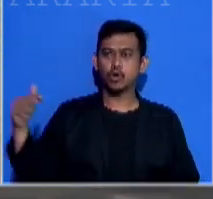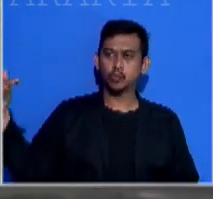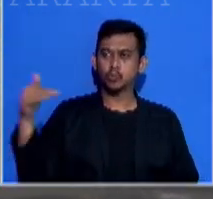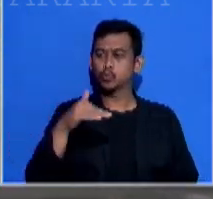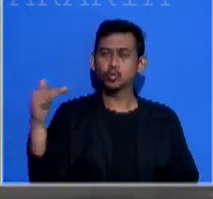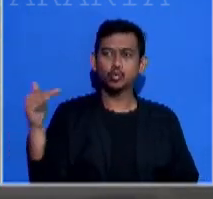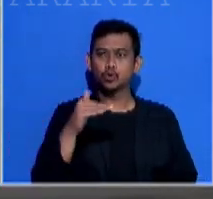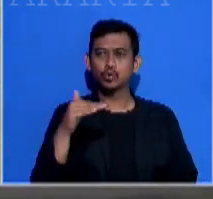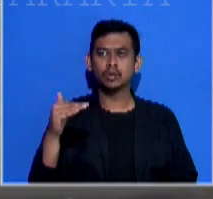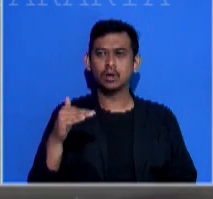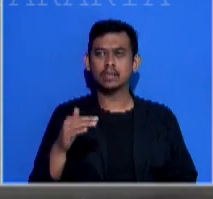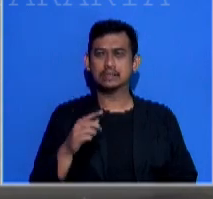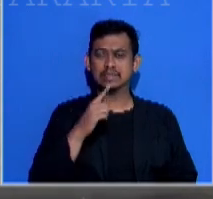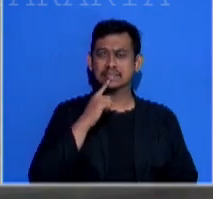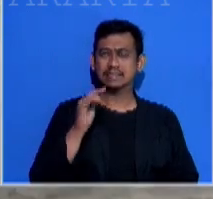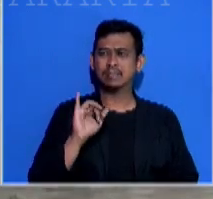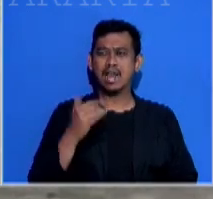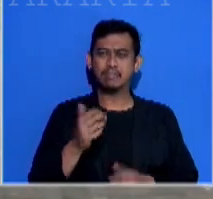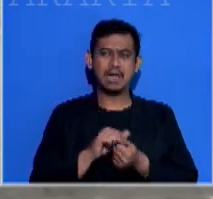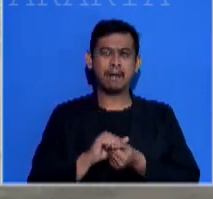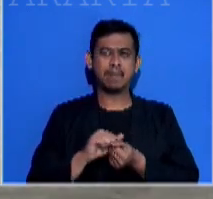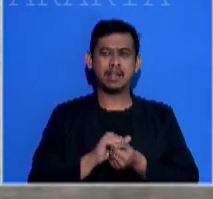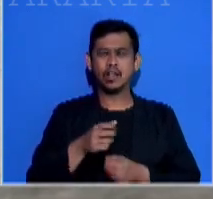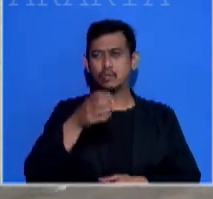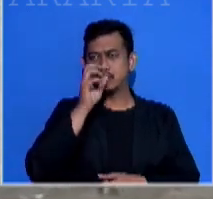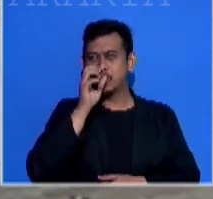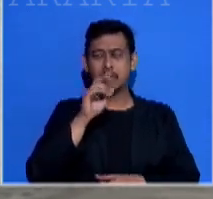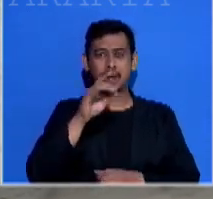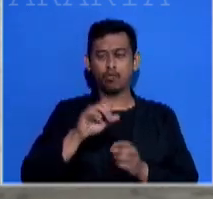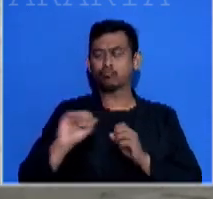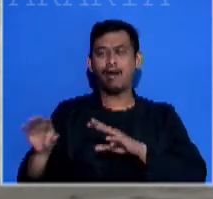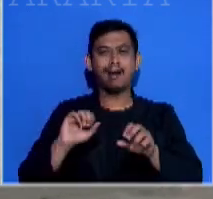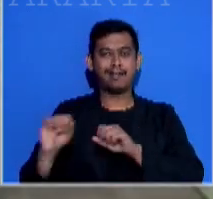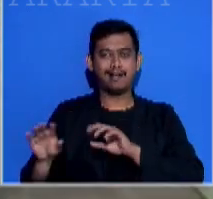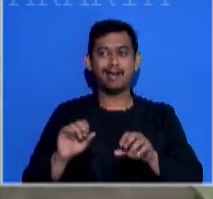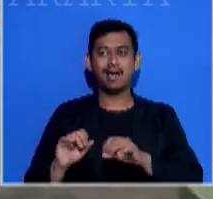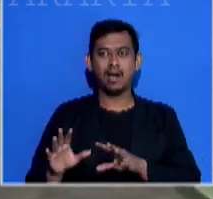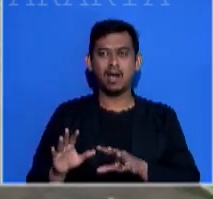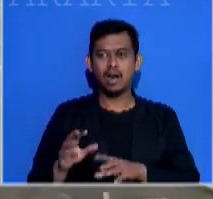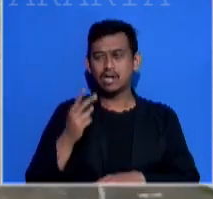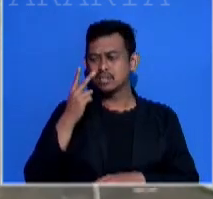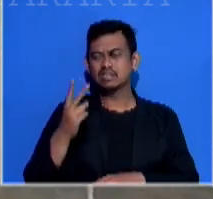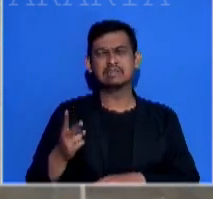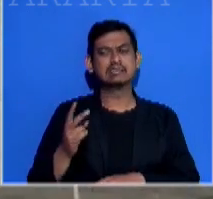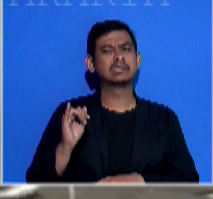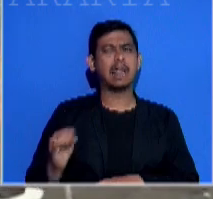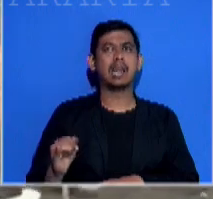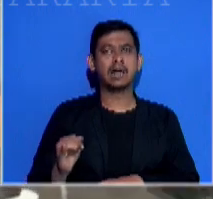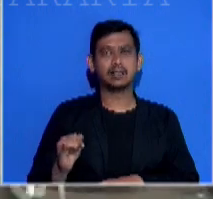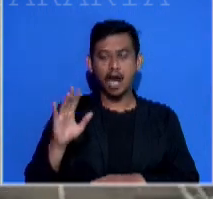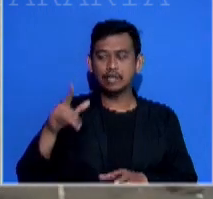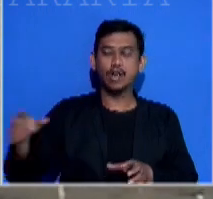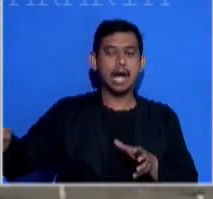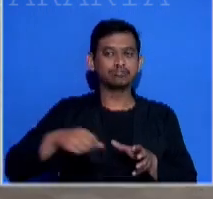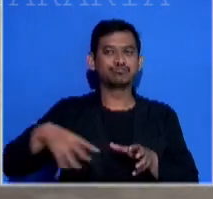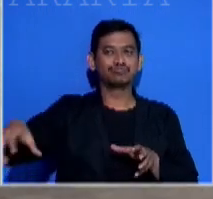organik seperti plastik serta bekas kemasan makanan dan minuman yang sulit terurai sehingga mengganggu lingkungan Tya itu aksi Mulia ini dilakukan agar